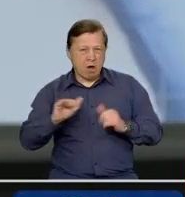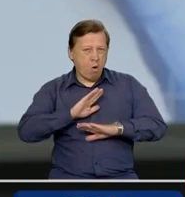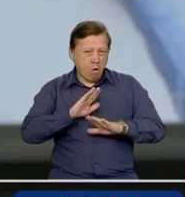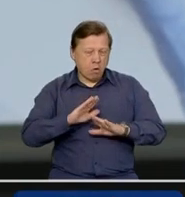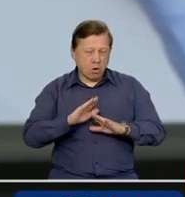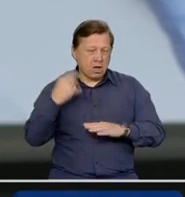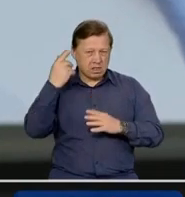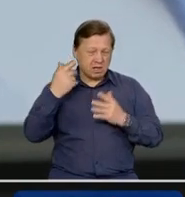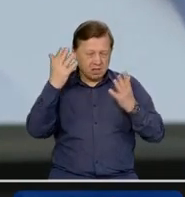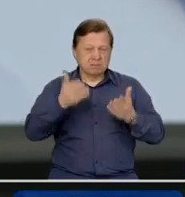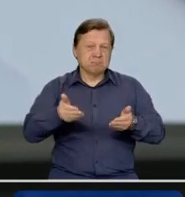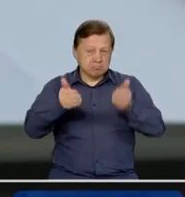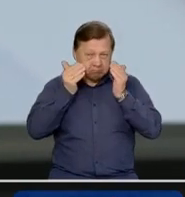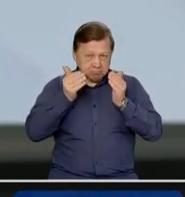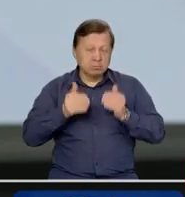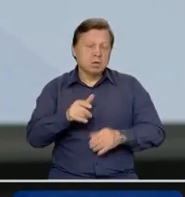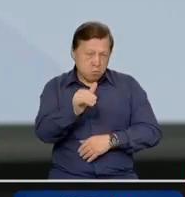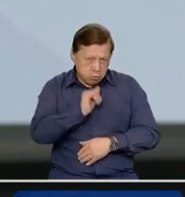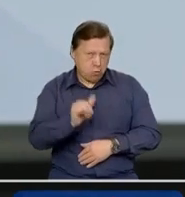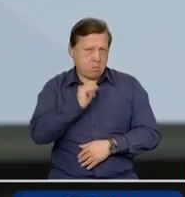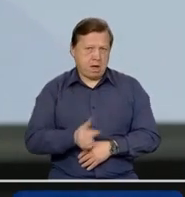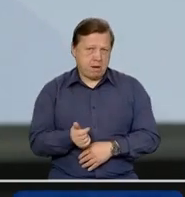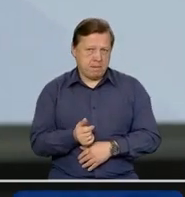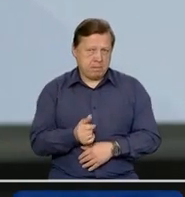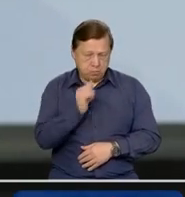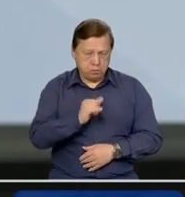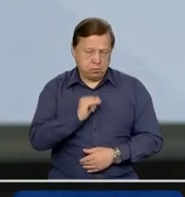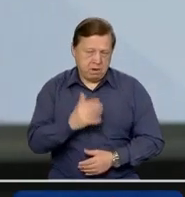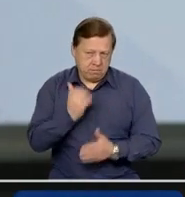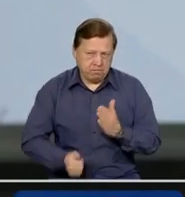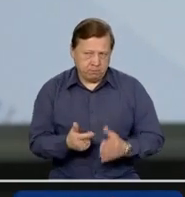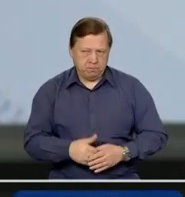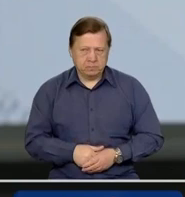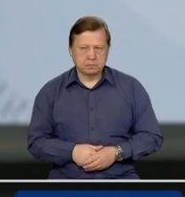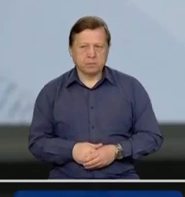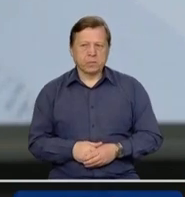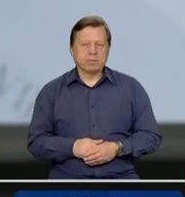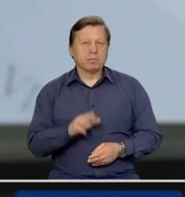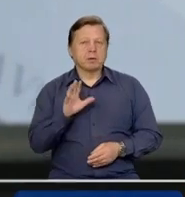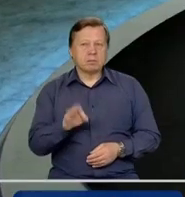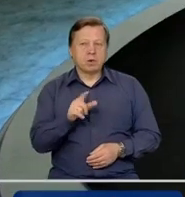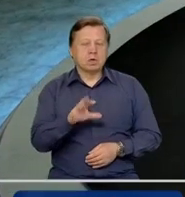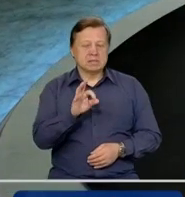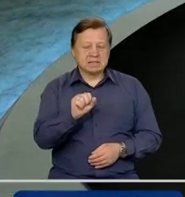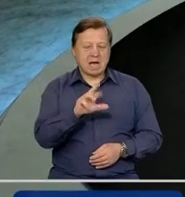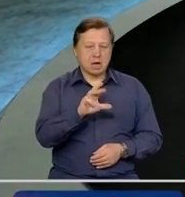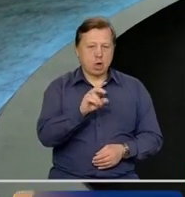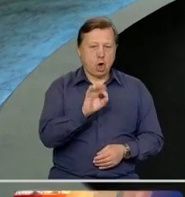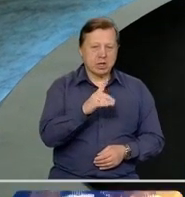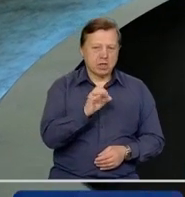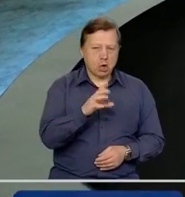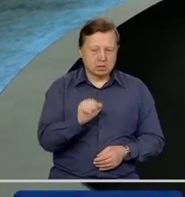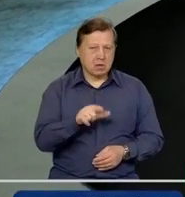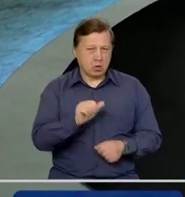tutaj zalecałbym, aby jednak próbować skorzystać z tej możliwości, bo sarkoidoza i inne choroby płuc